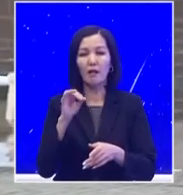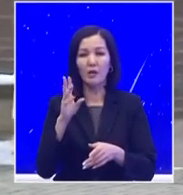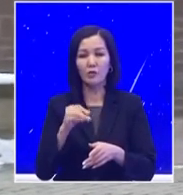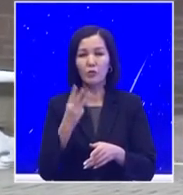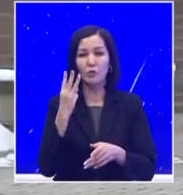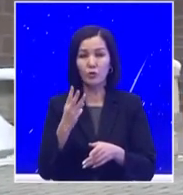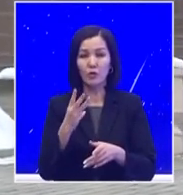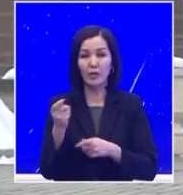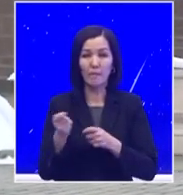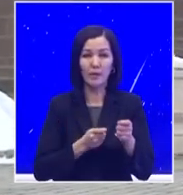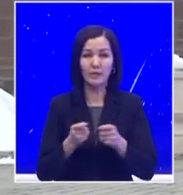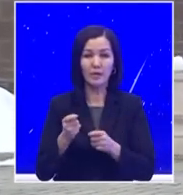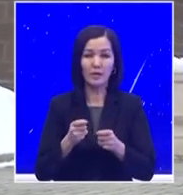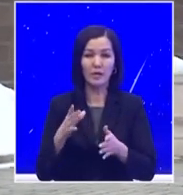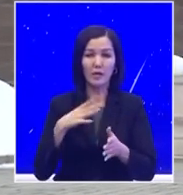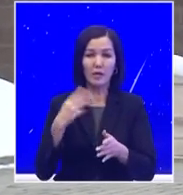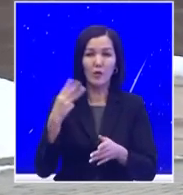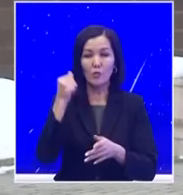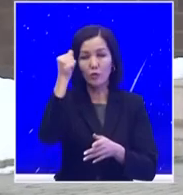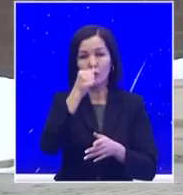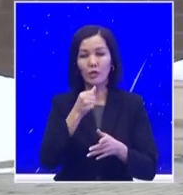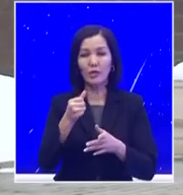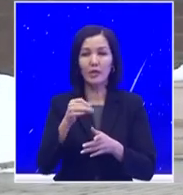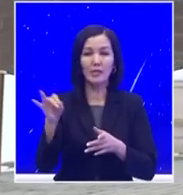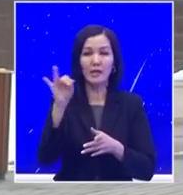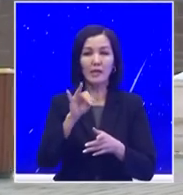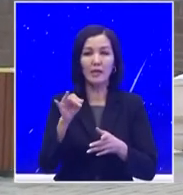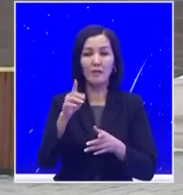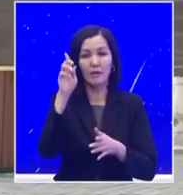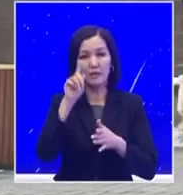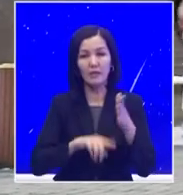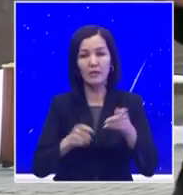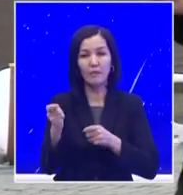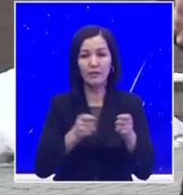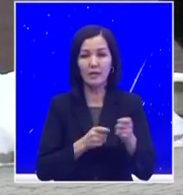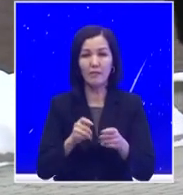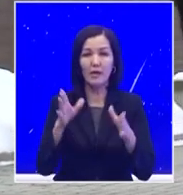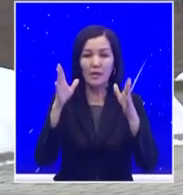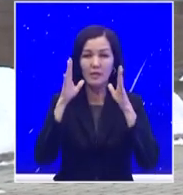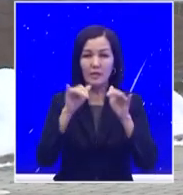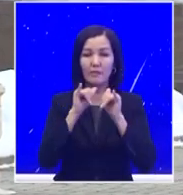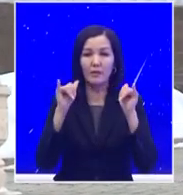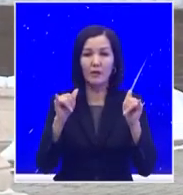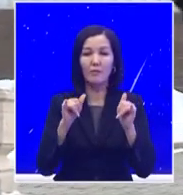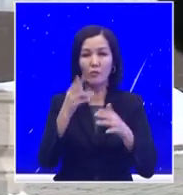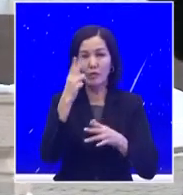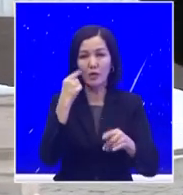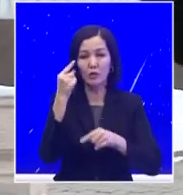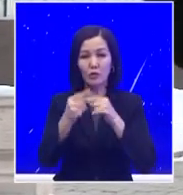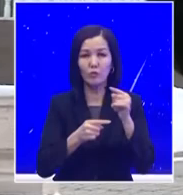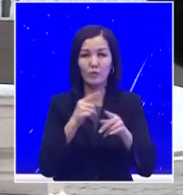Серікбай Қажы Сатыбалдыұлы 30 жылдық тарихы бар діни басқарма осы уақыт аралығында исламның өркендеуіне, дәстүрімізбен